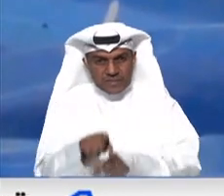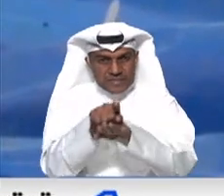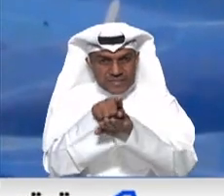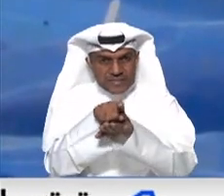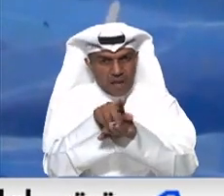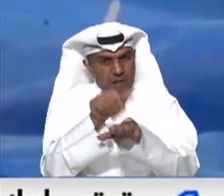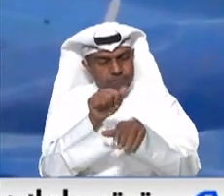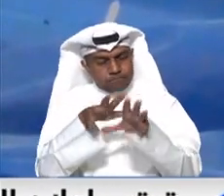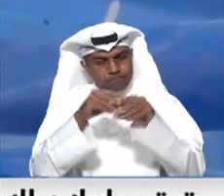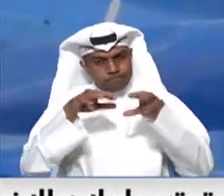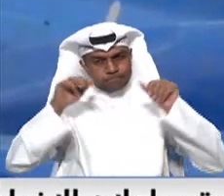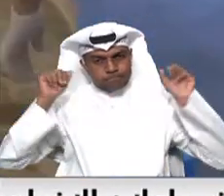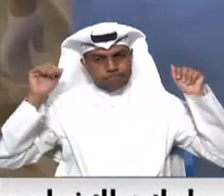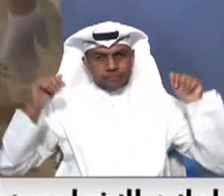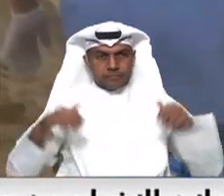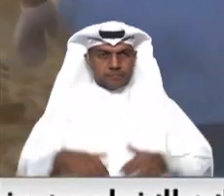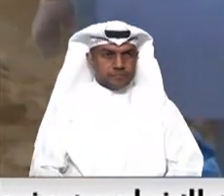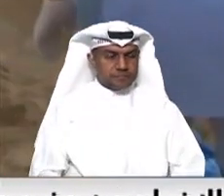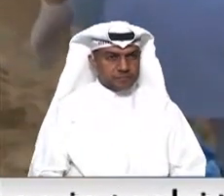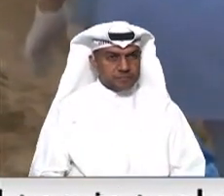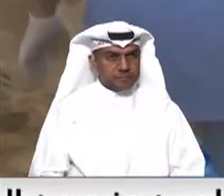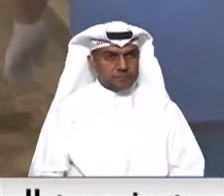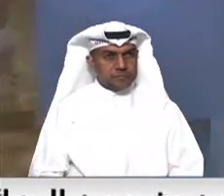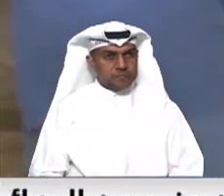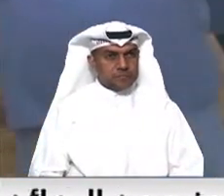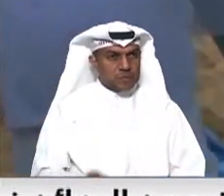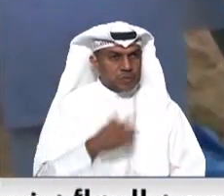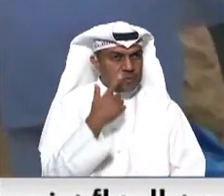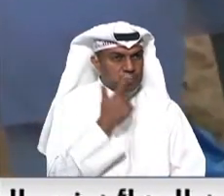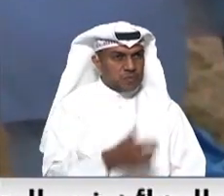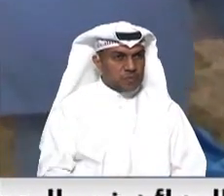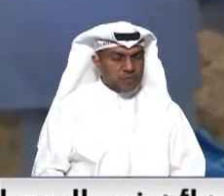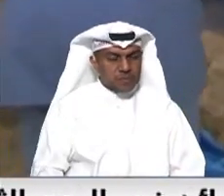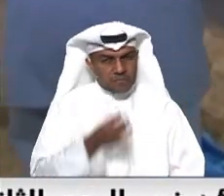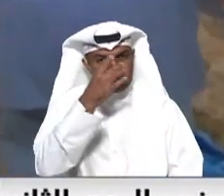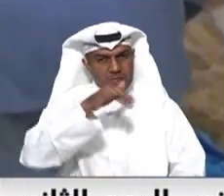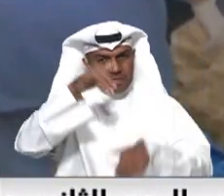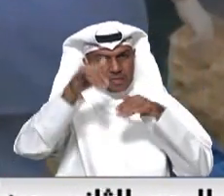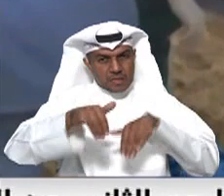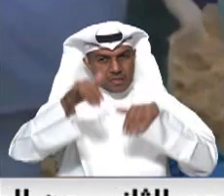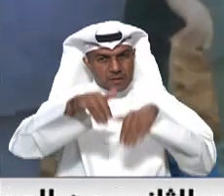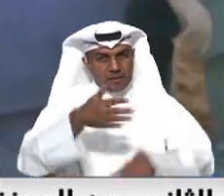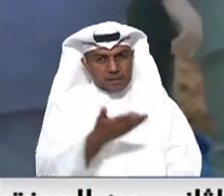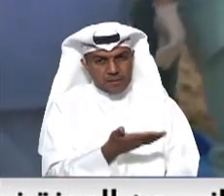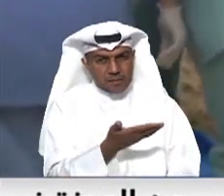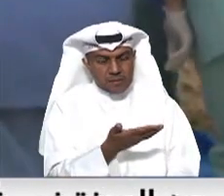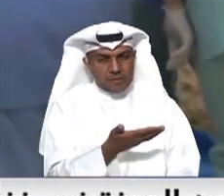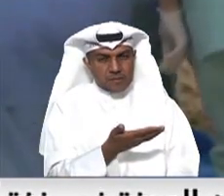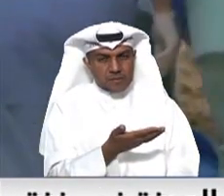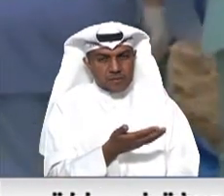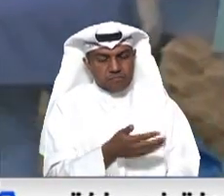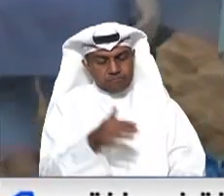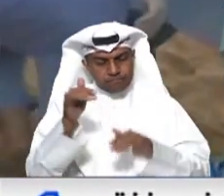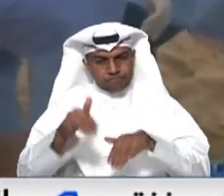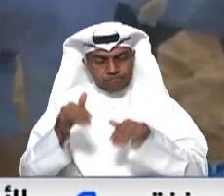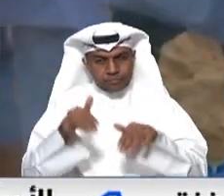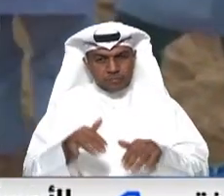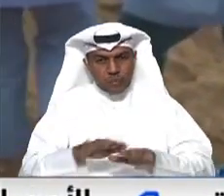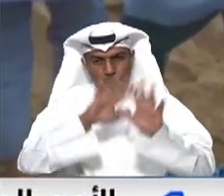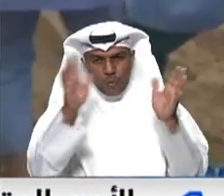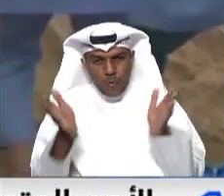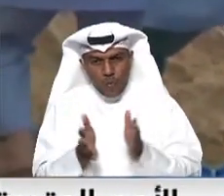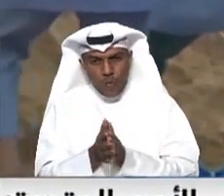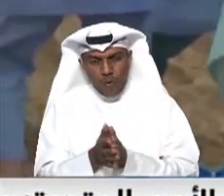بعيدا عنهما. في هذا المشهد المهيب دفن هذه الأجساد في هذا القبر الجماعي لحدوث حالة من